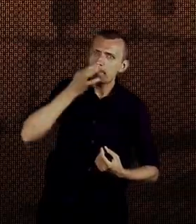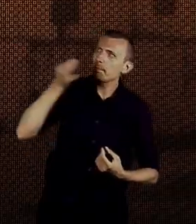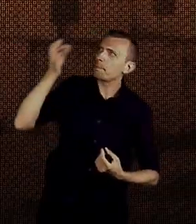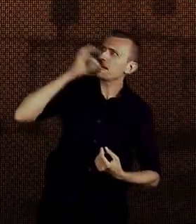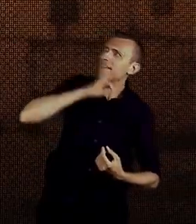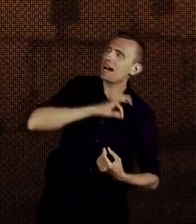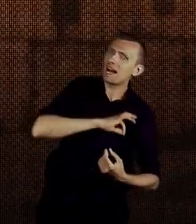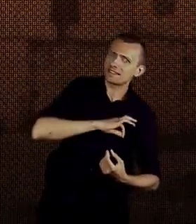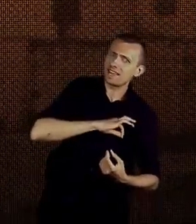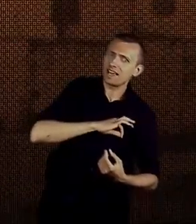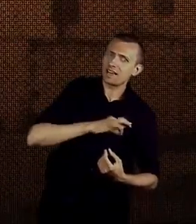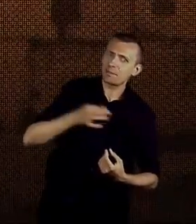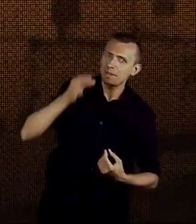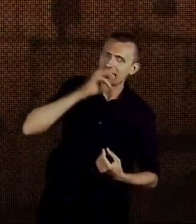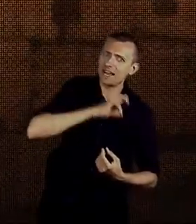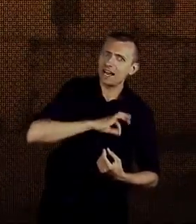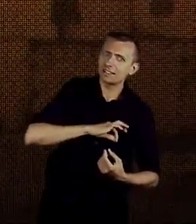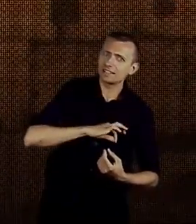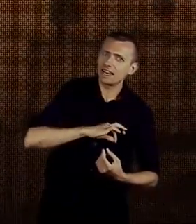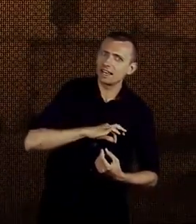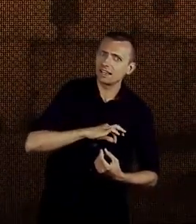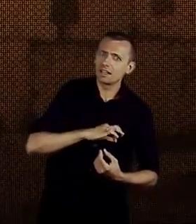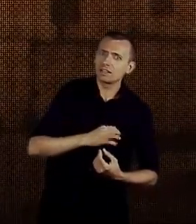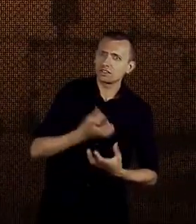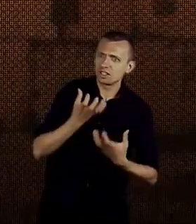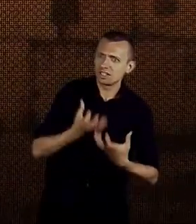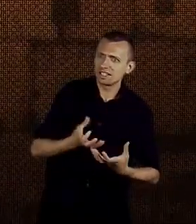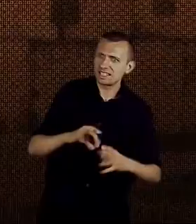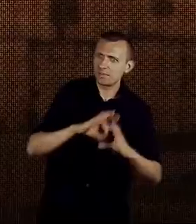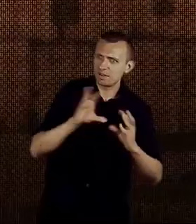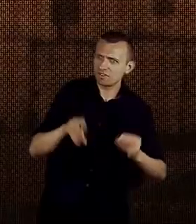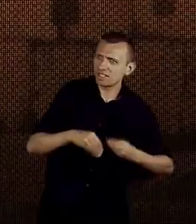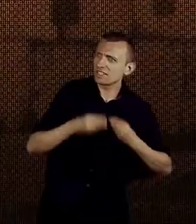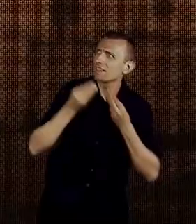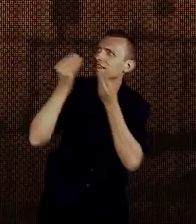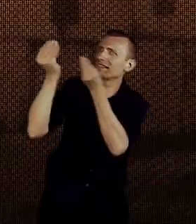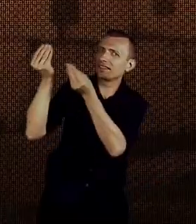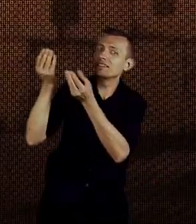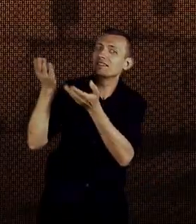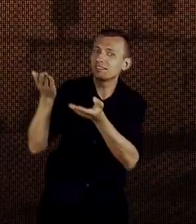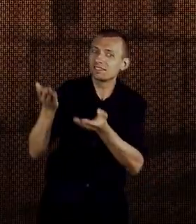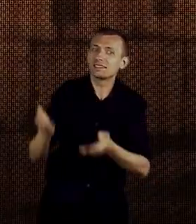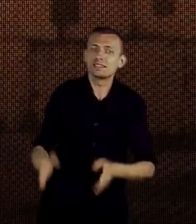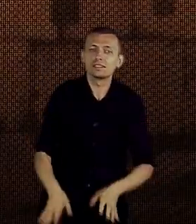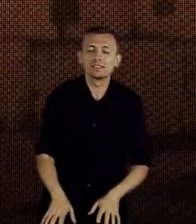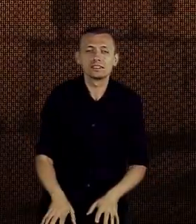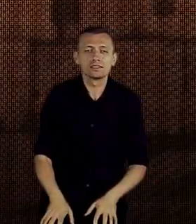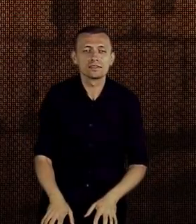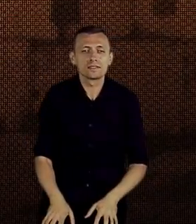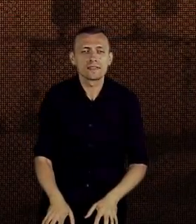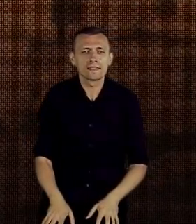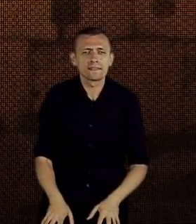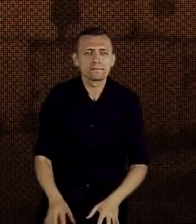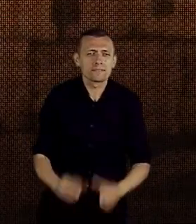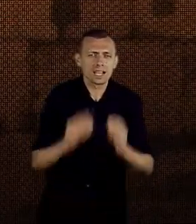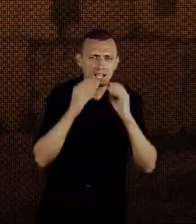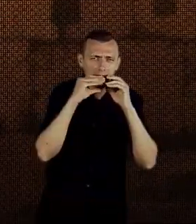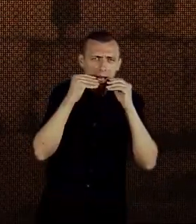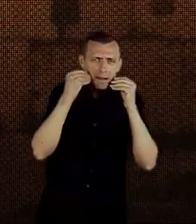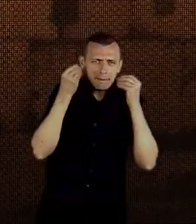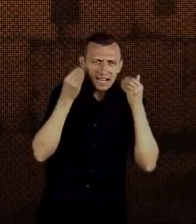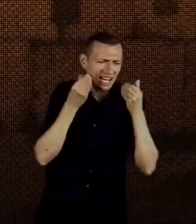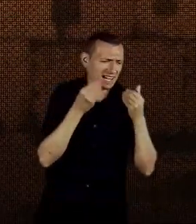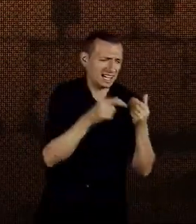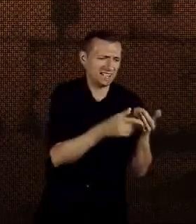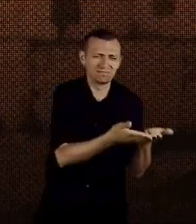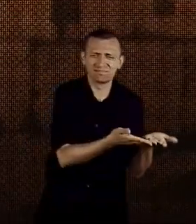I tak jak Abraham nie wiedział, co Bóg ma zamiar zrobić, Abraham nie wiedział o to,